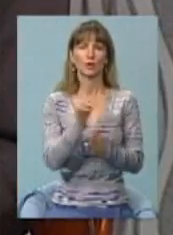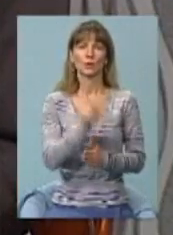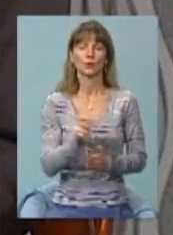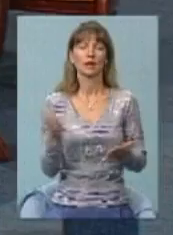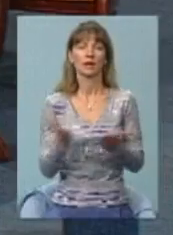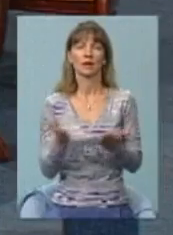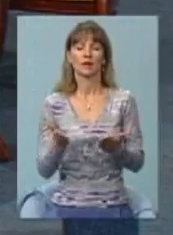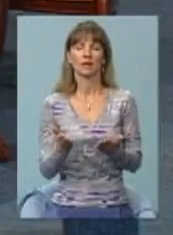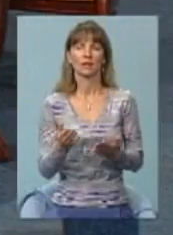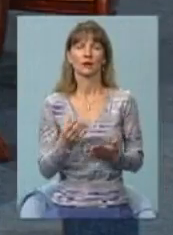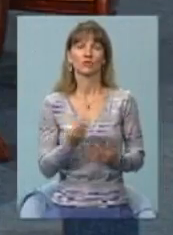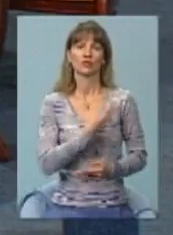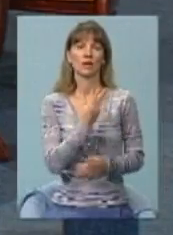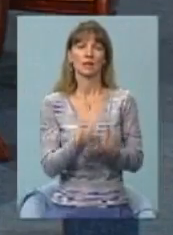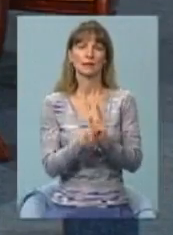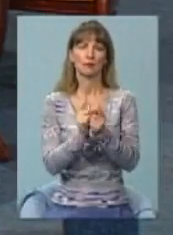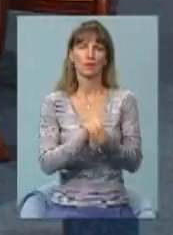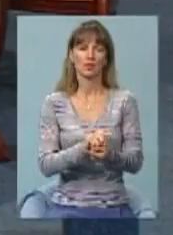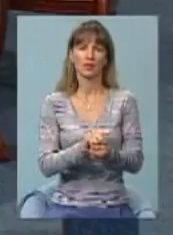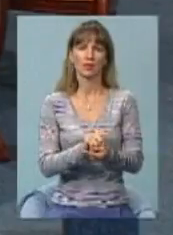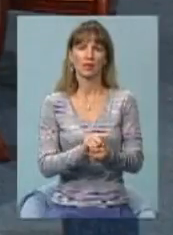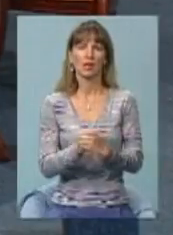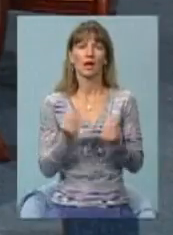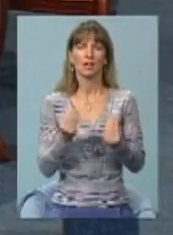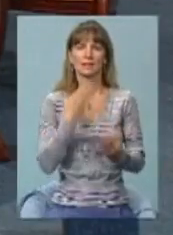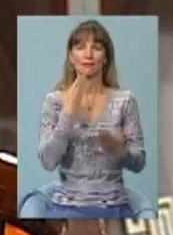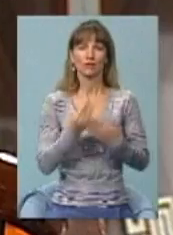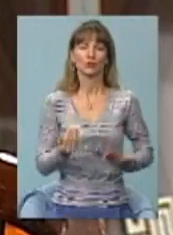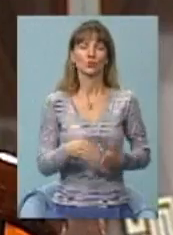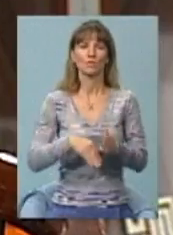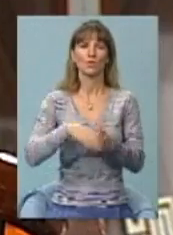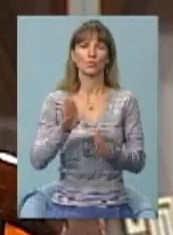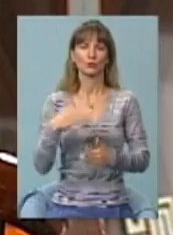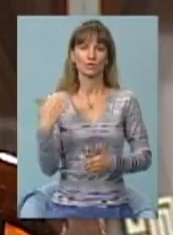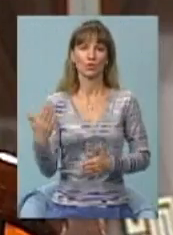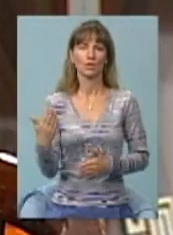які бажають змінити якість свого життя в кращий